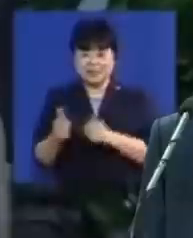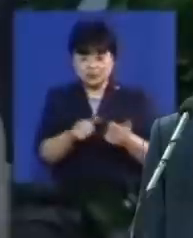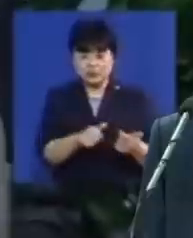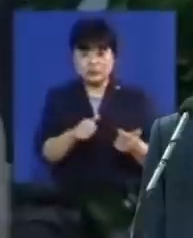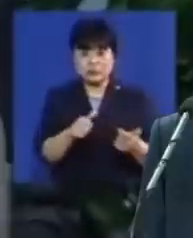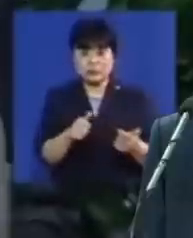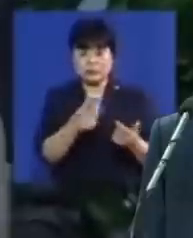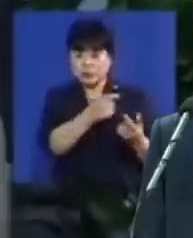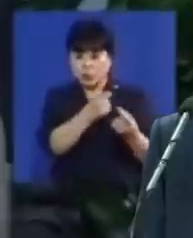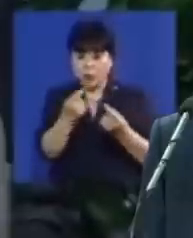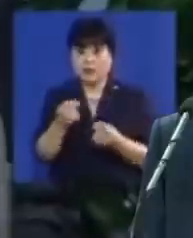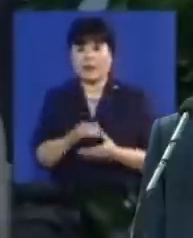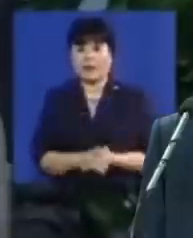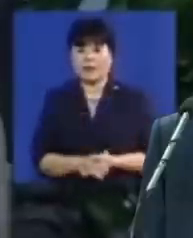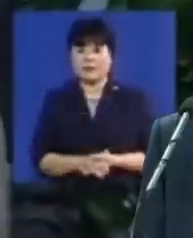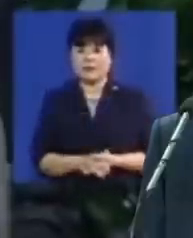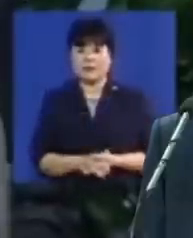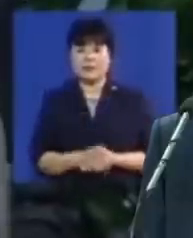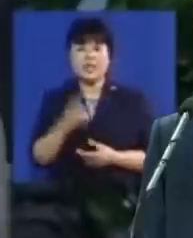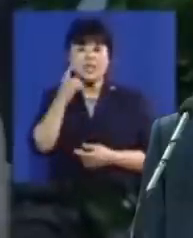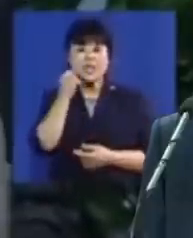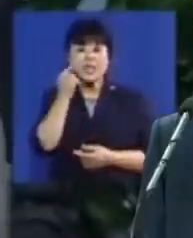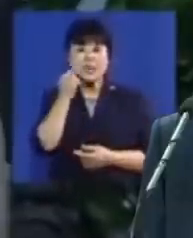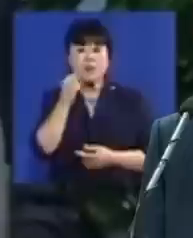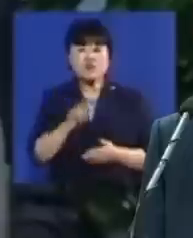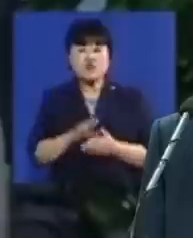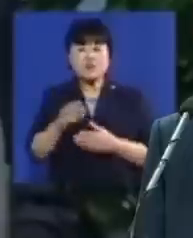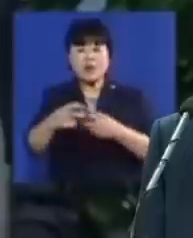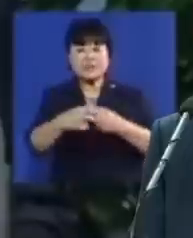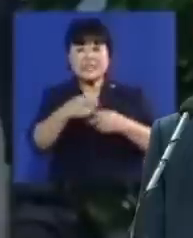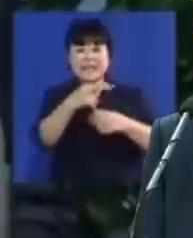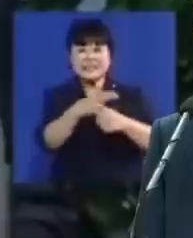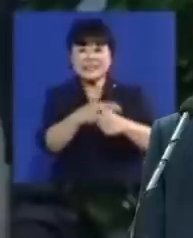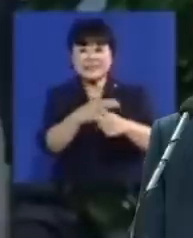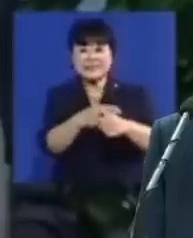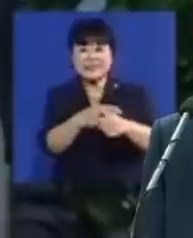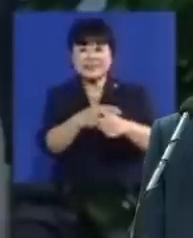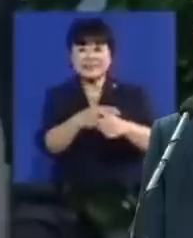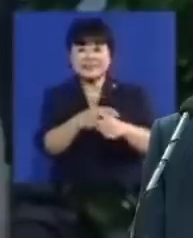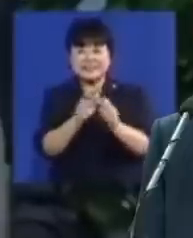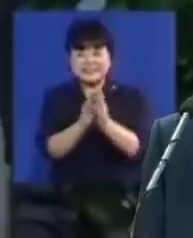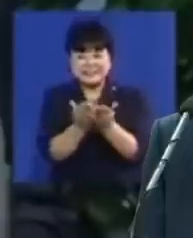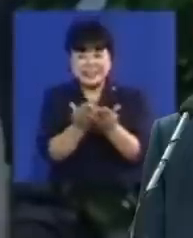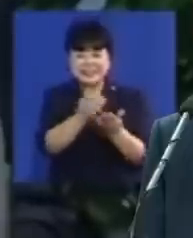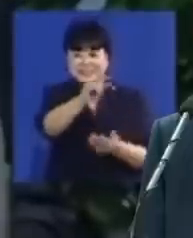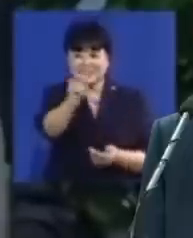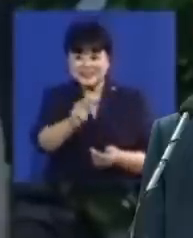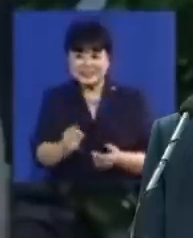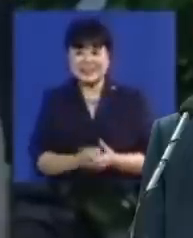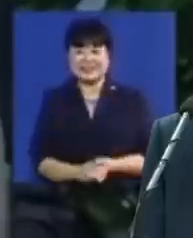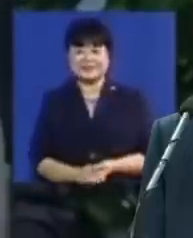죽습니다. 일본 유명한 의사 선생님이 지은 책이 있는데